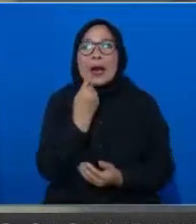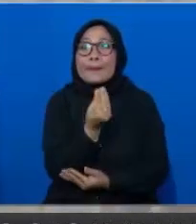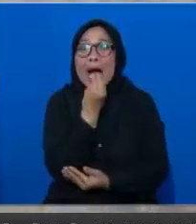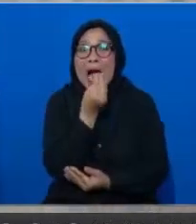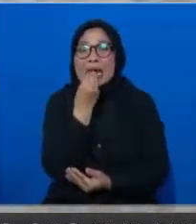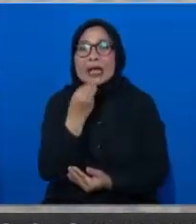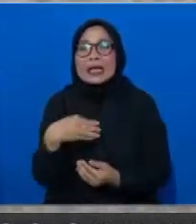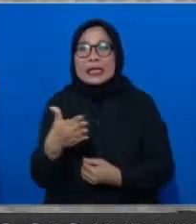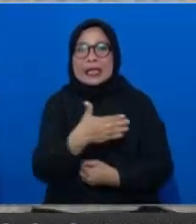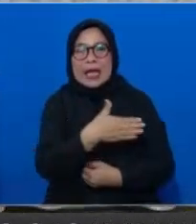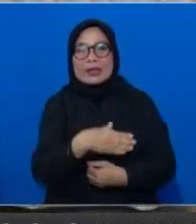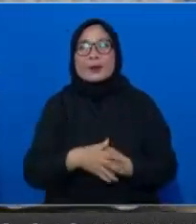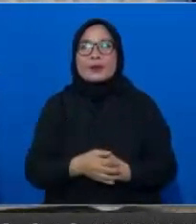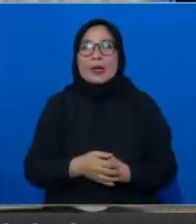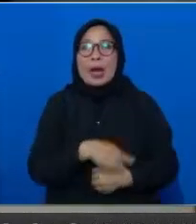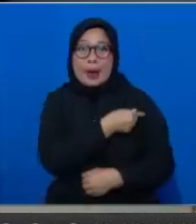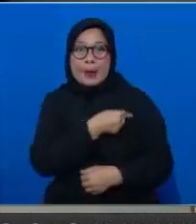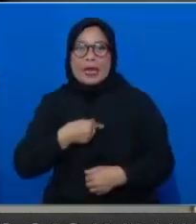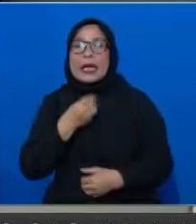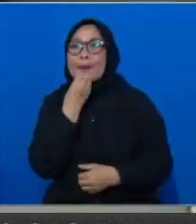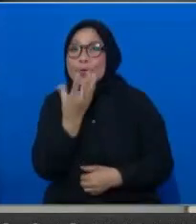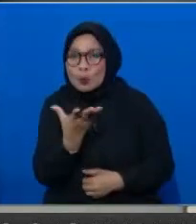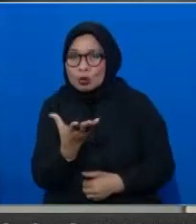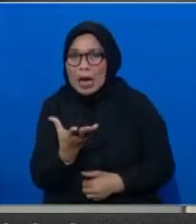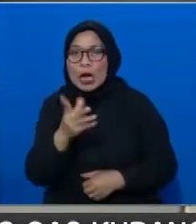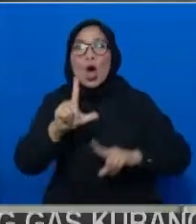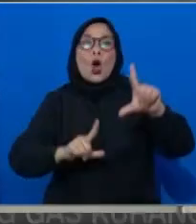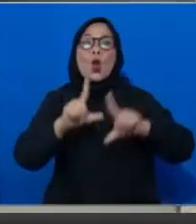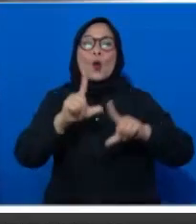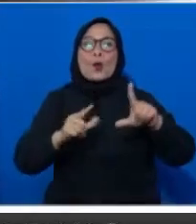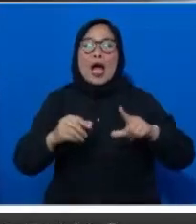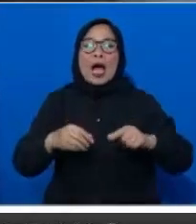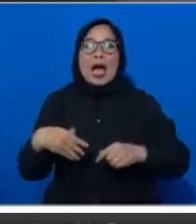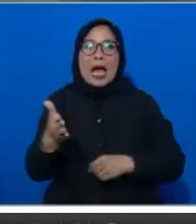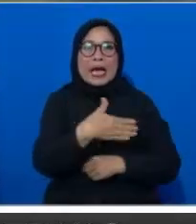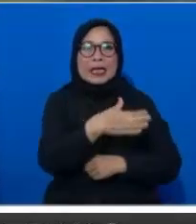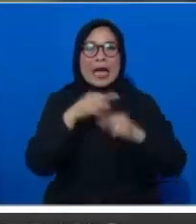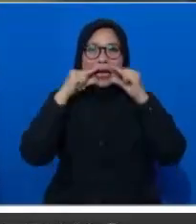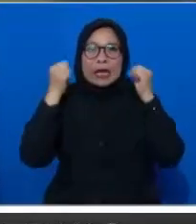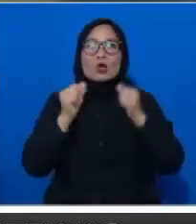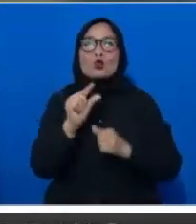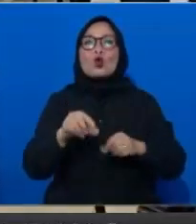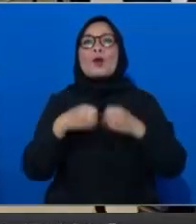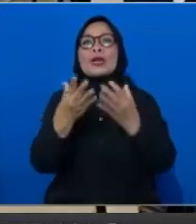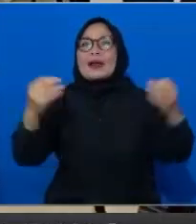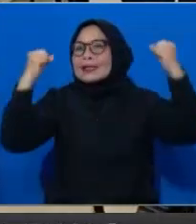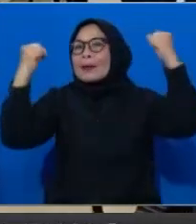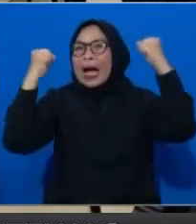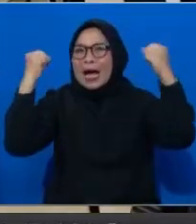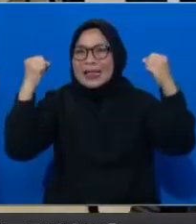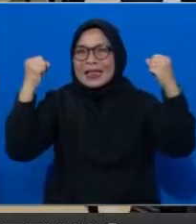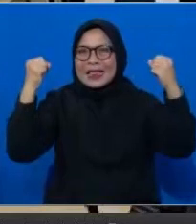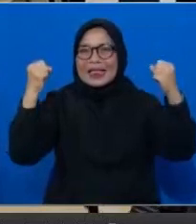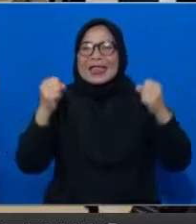makanan. Panitia perlombaan menyebut lomba ikan lele ukuran jumbo ini juga untuk memberi semangat para peternak ikan lele